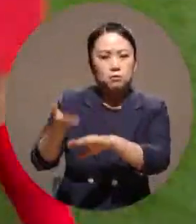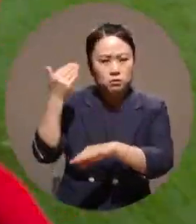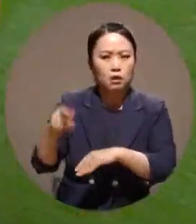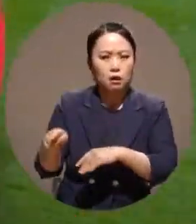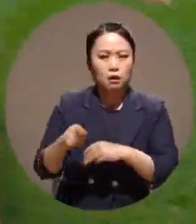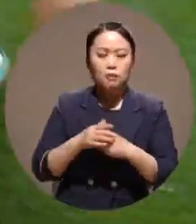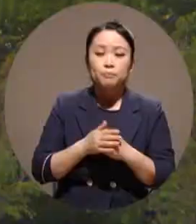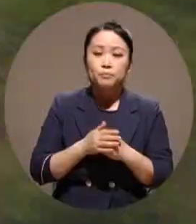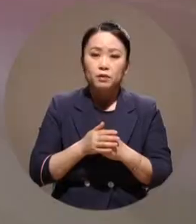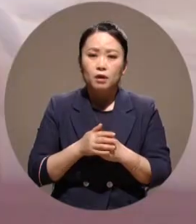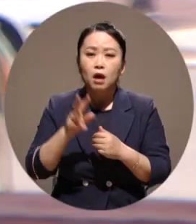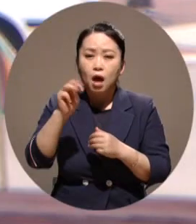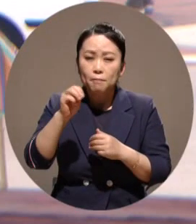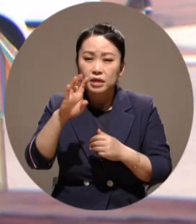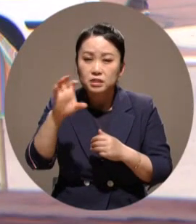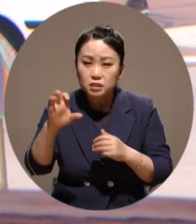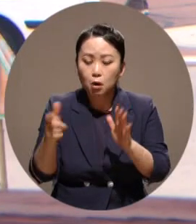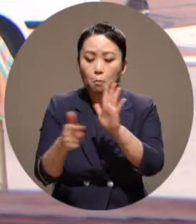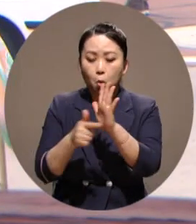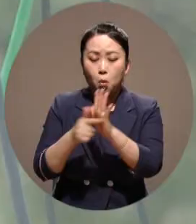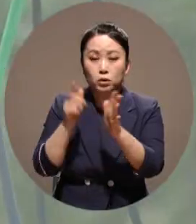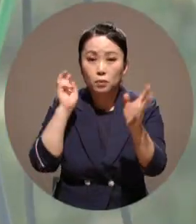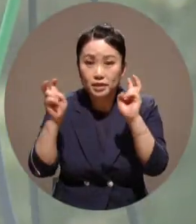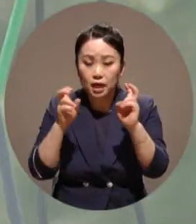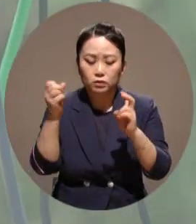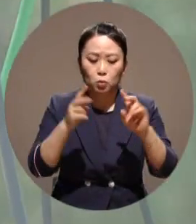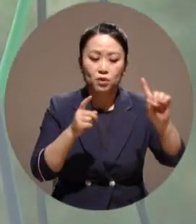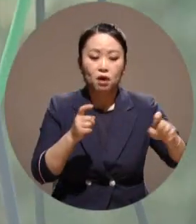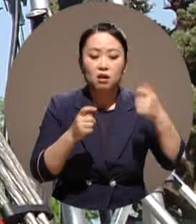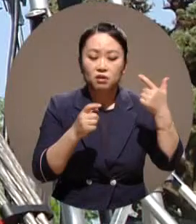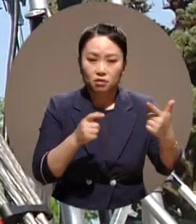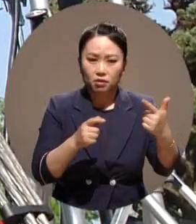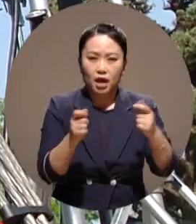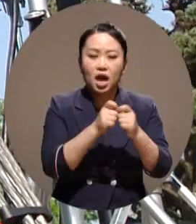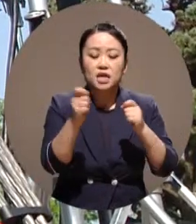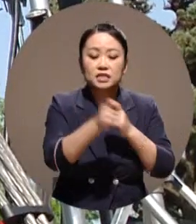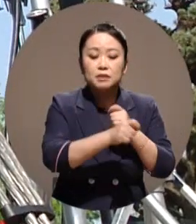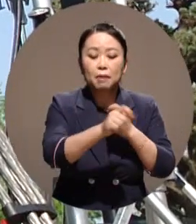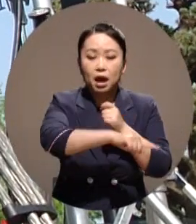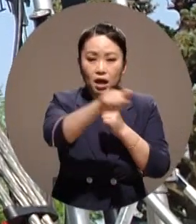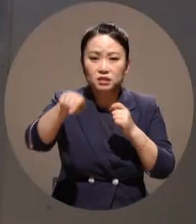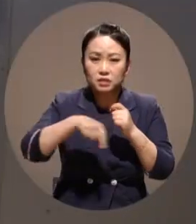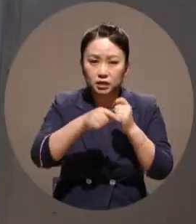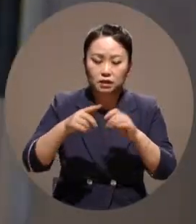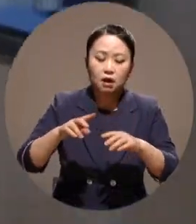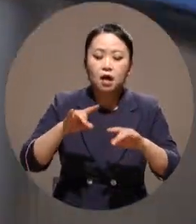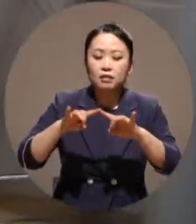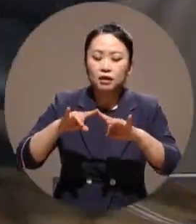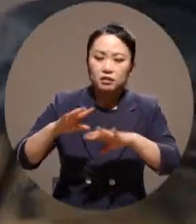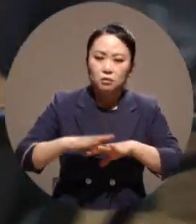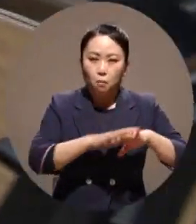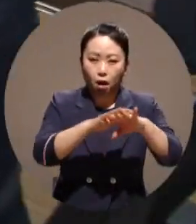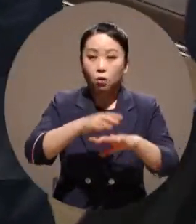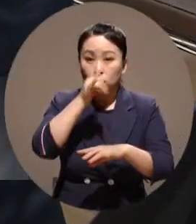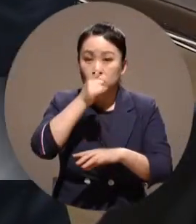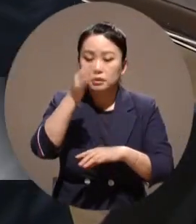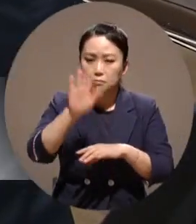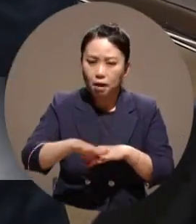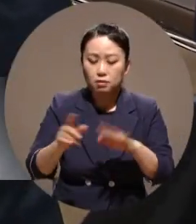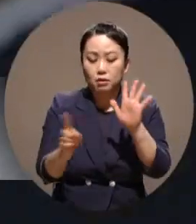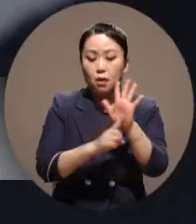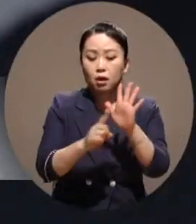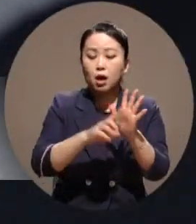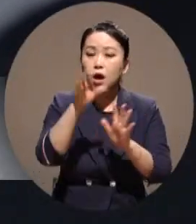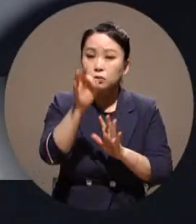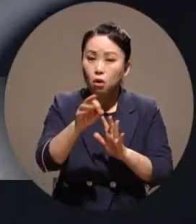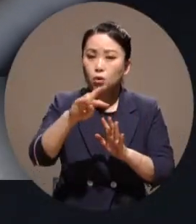뛰었습니다. MBC는 본사와 16개 지역사의 네트워크 체제로 운영되고 있습니다. 지역사에 배분하는 광고료도